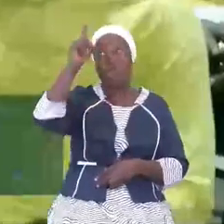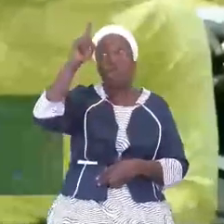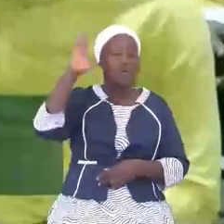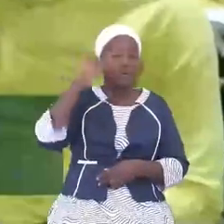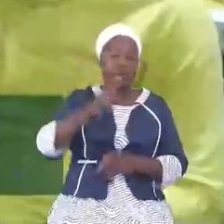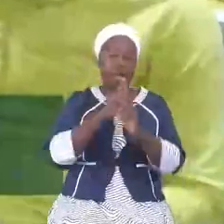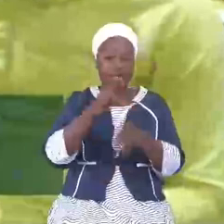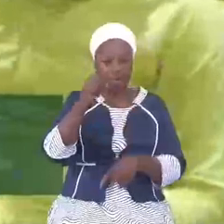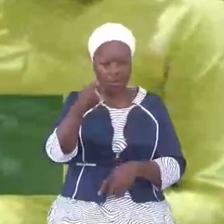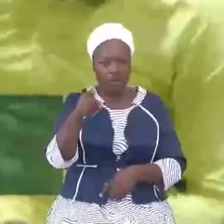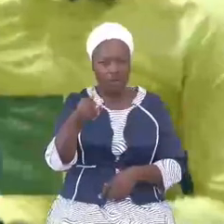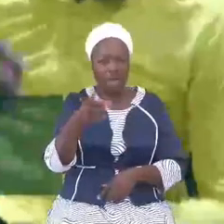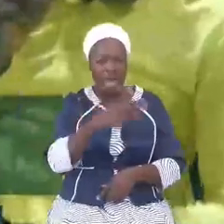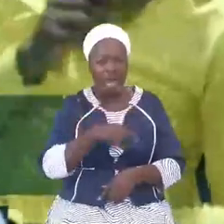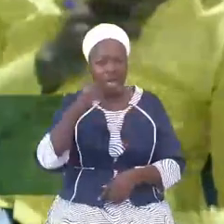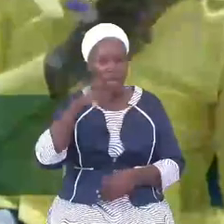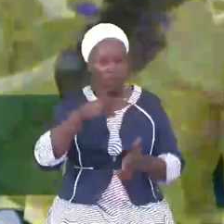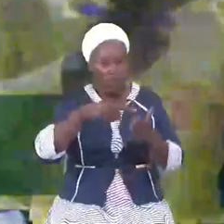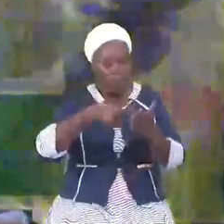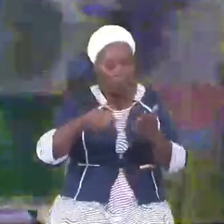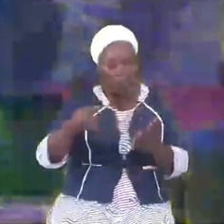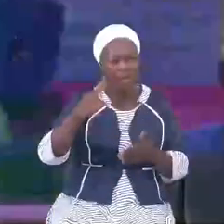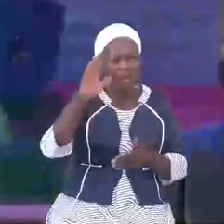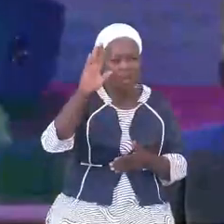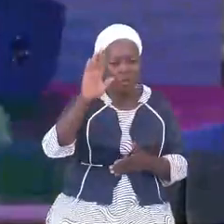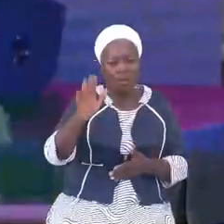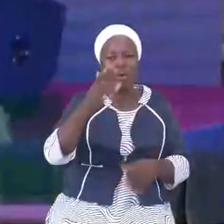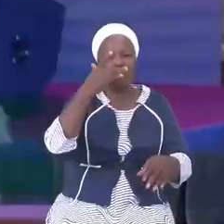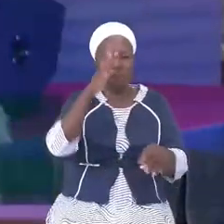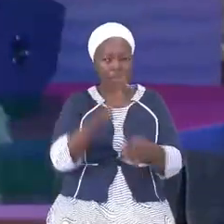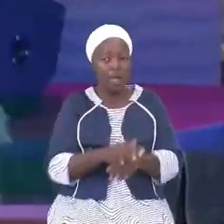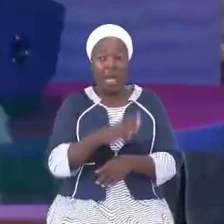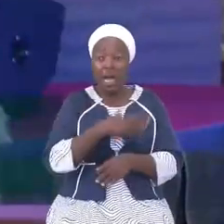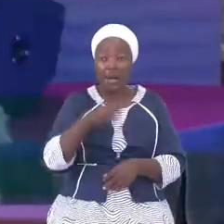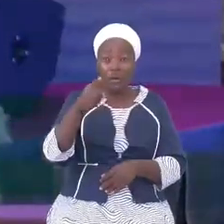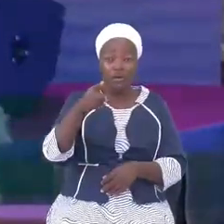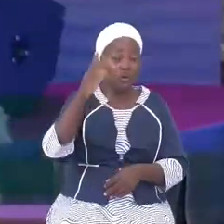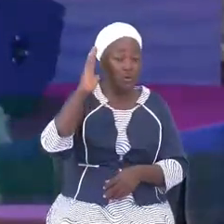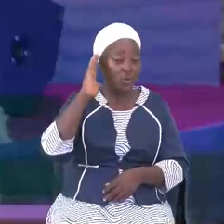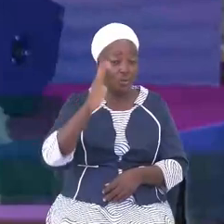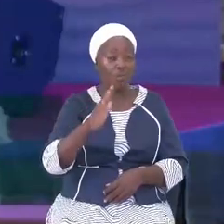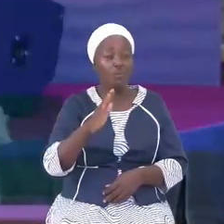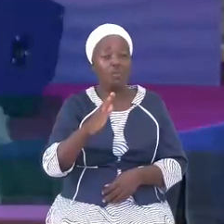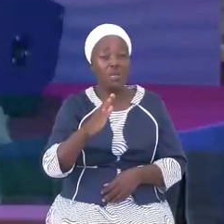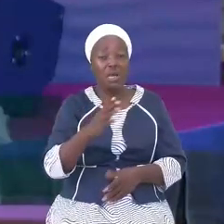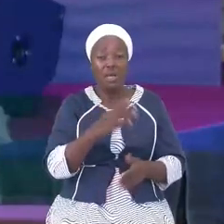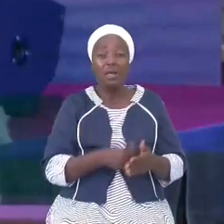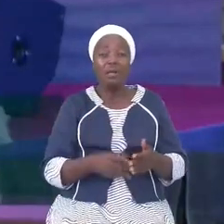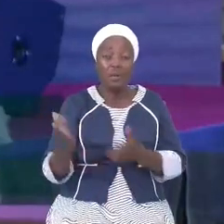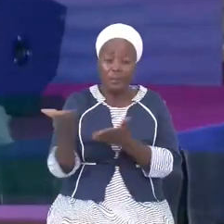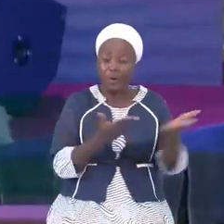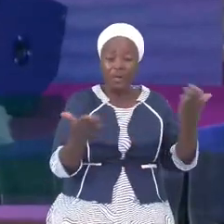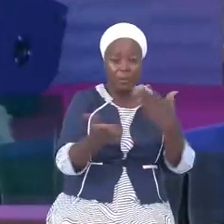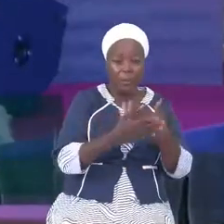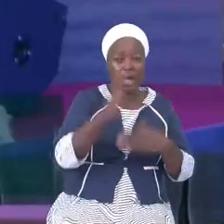Job 22, 27. Tu le prieras et il t'exaucera et tu accompliras tes vœux.